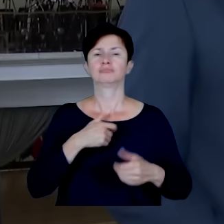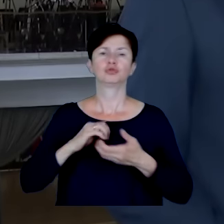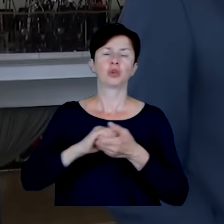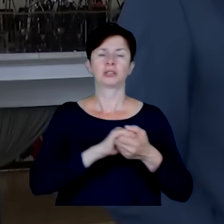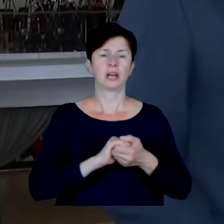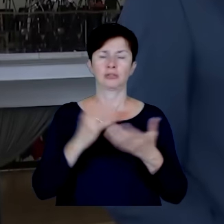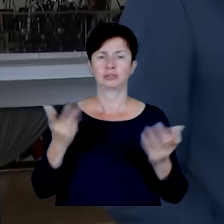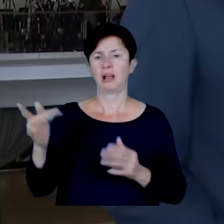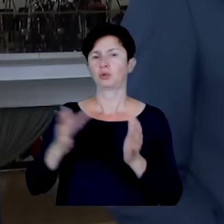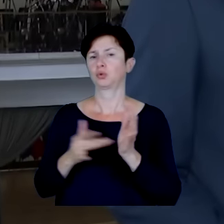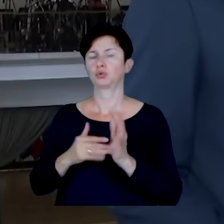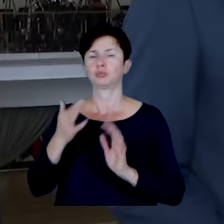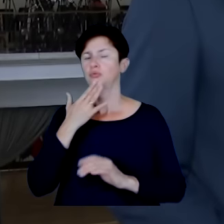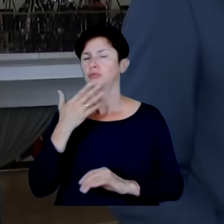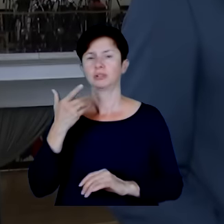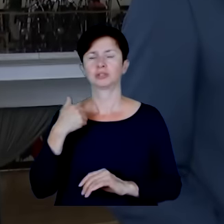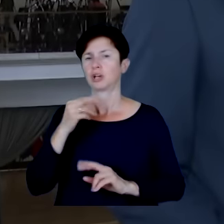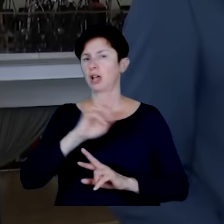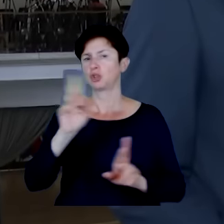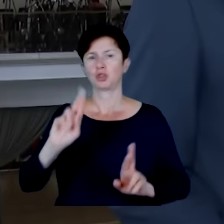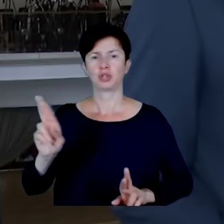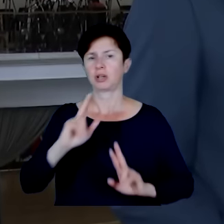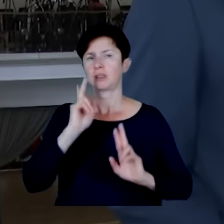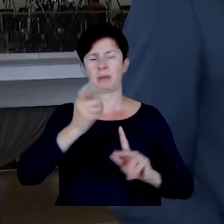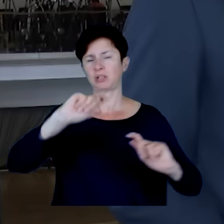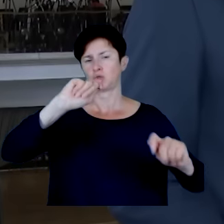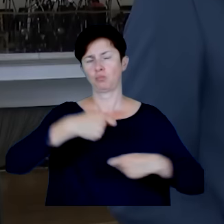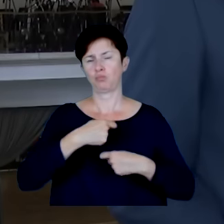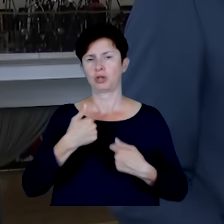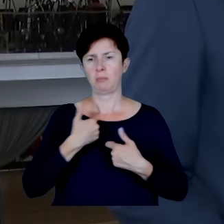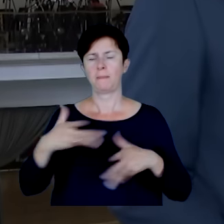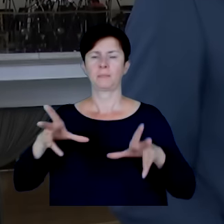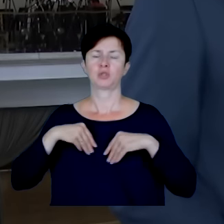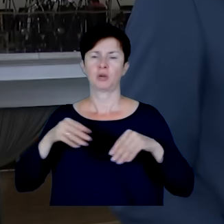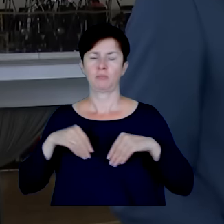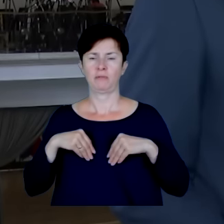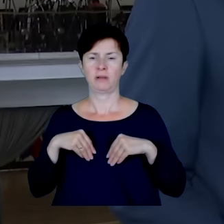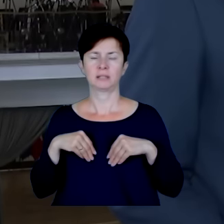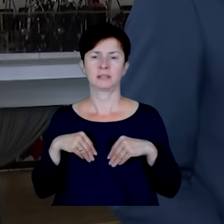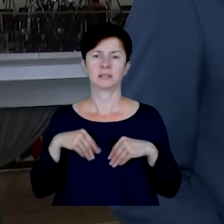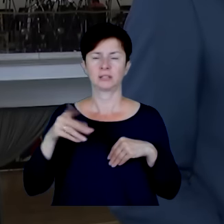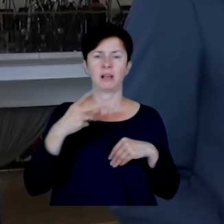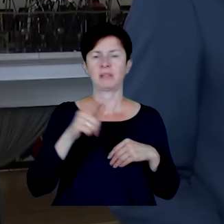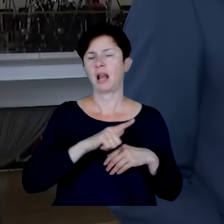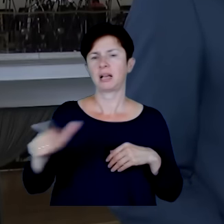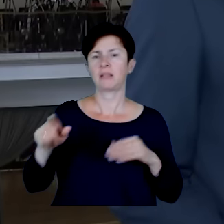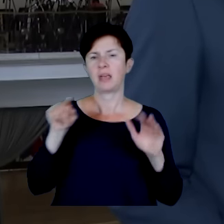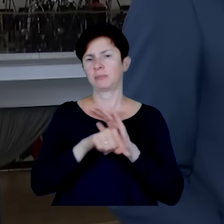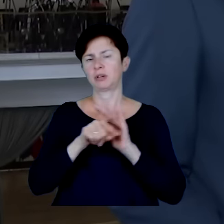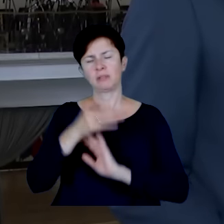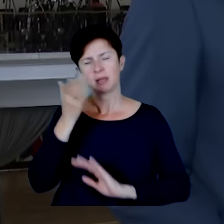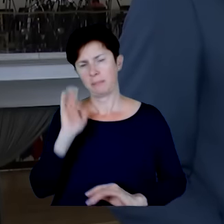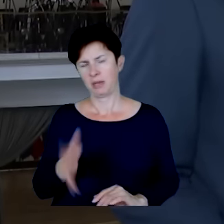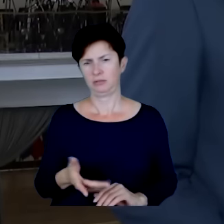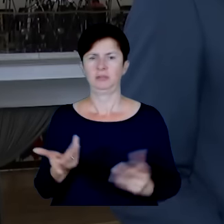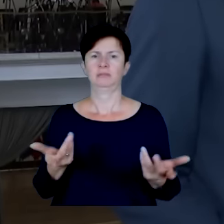Tusk mówi, że absolutnie nikt nas nie zmusi do tego, żebyśmy przyjmowali i że tych nielegalnych imigrantów w Polsce nie będzie. No, ktoś tutaj,